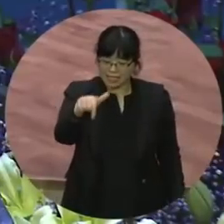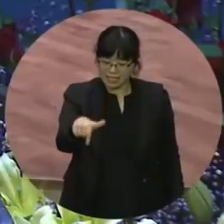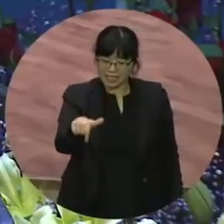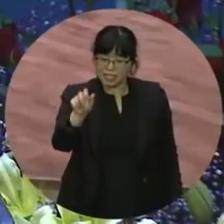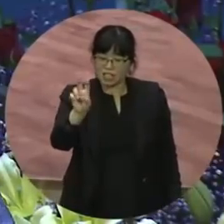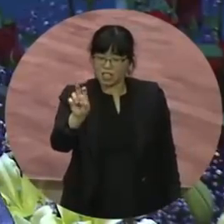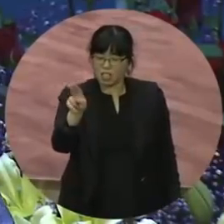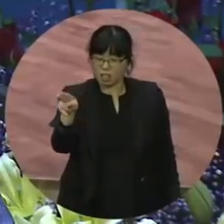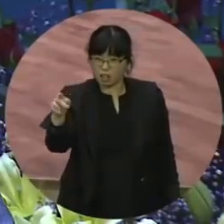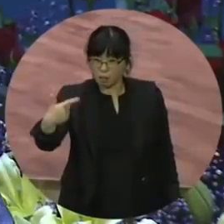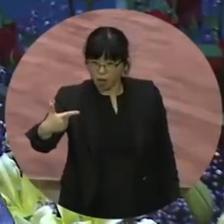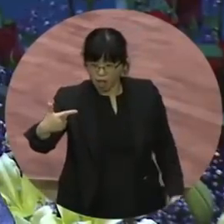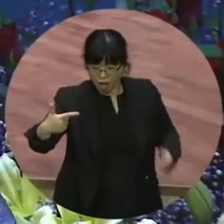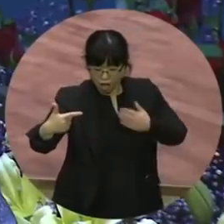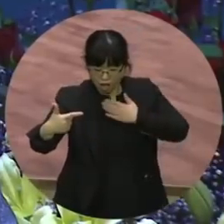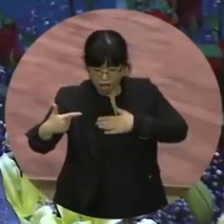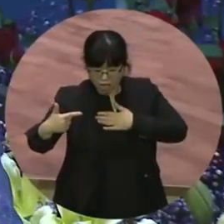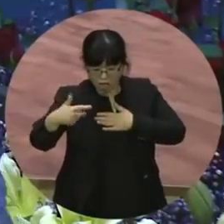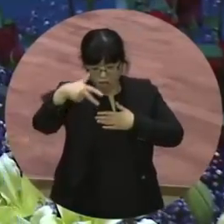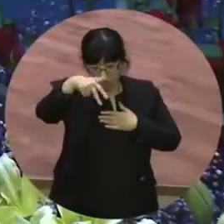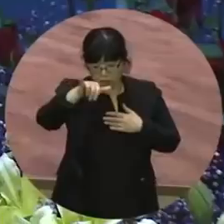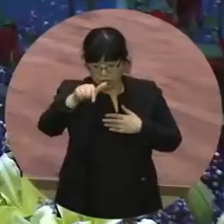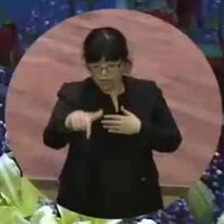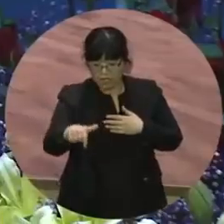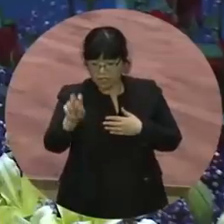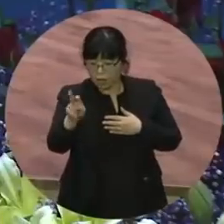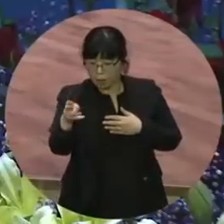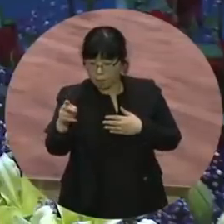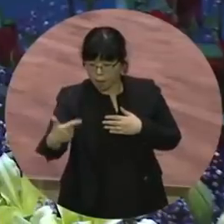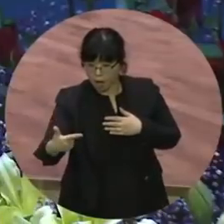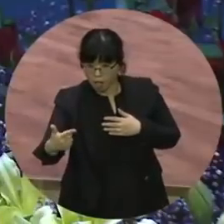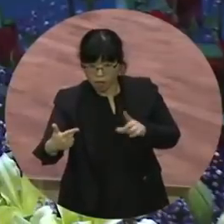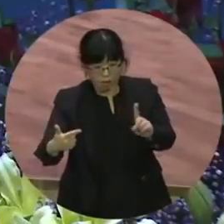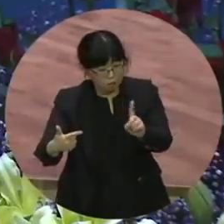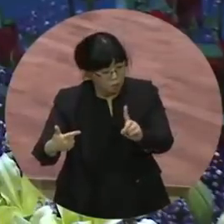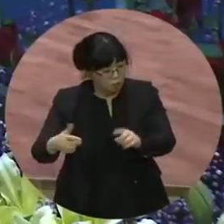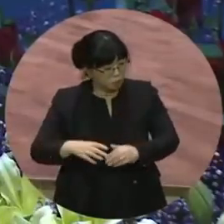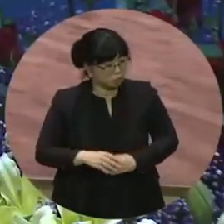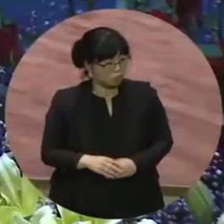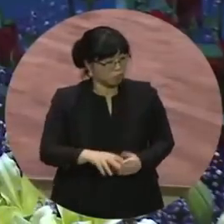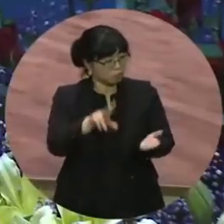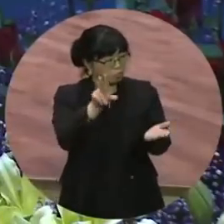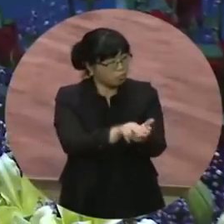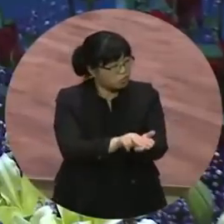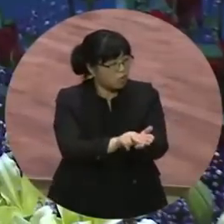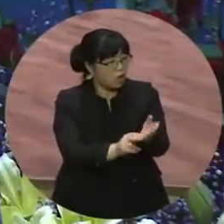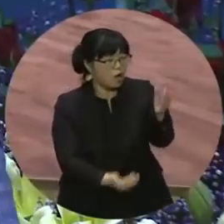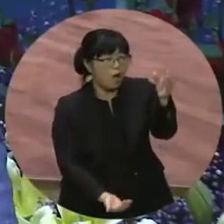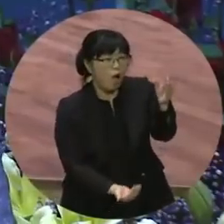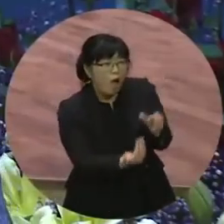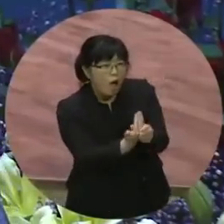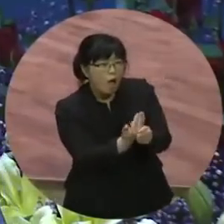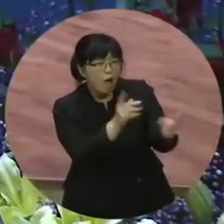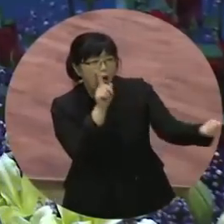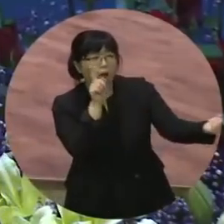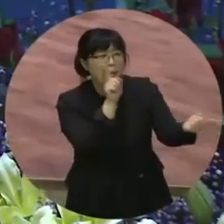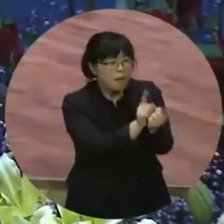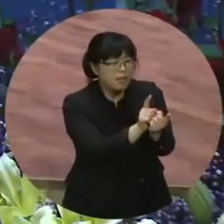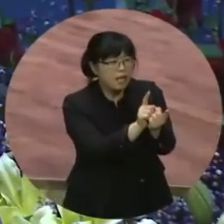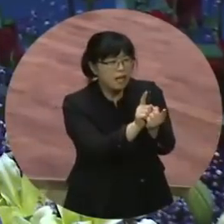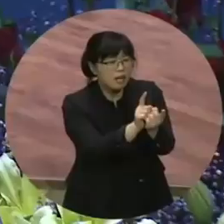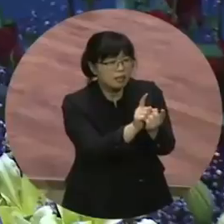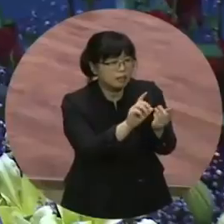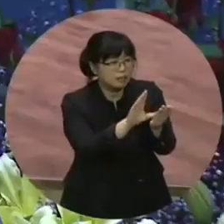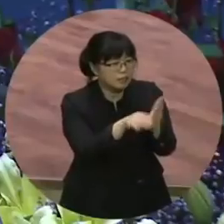상황을. 문제 왔을 때, 사건 터졌을 때, 절대 믿음의 눈을 가지고 직면할